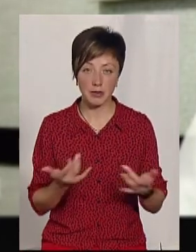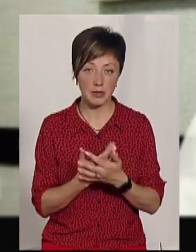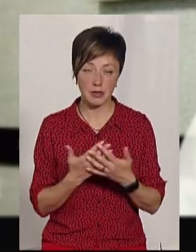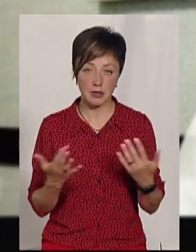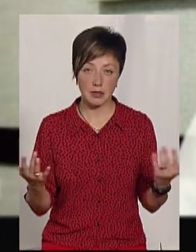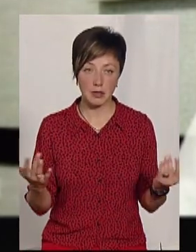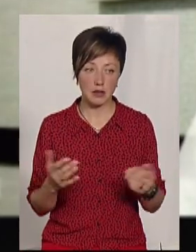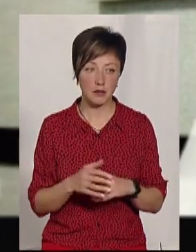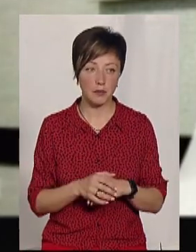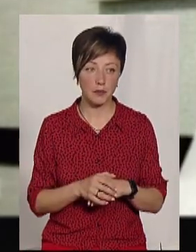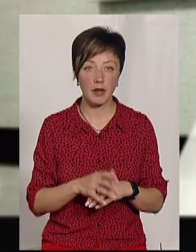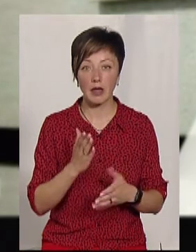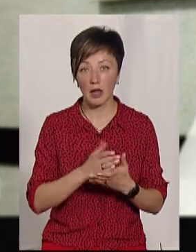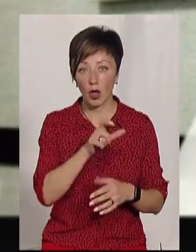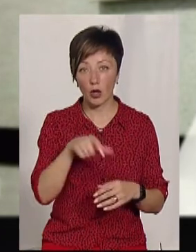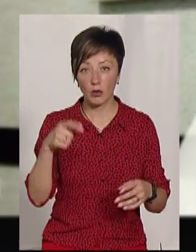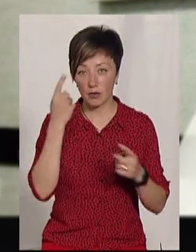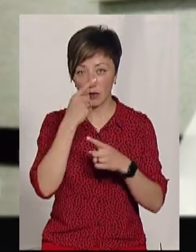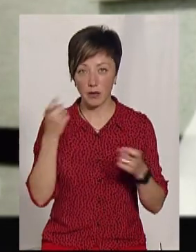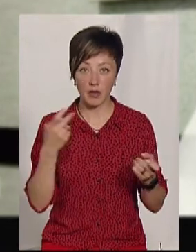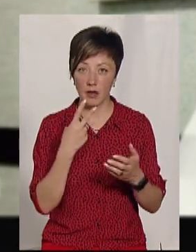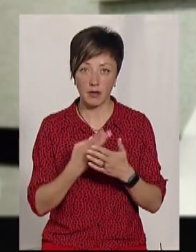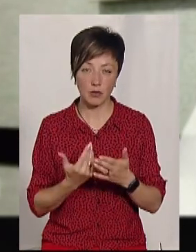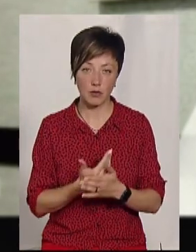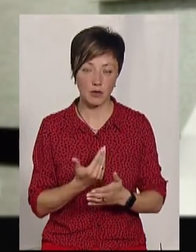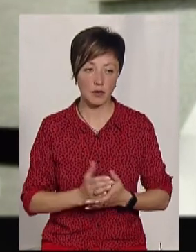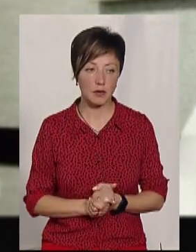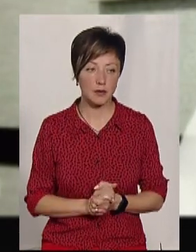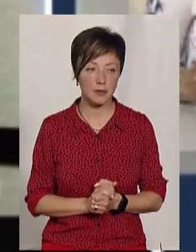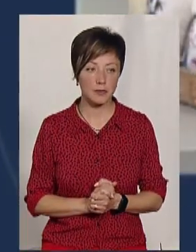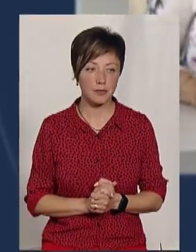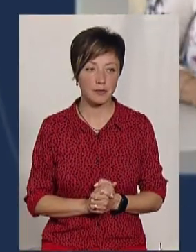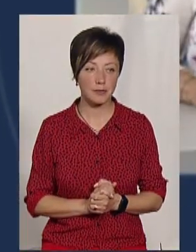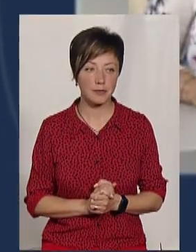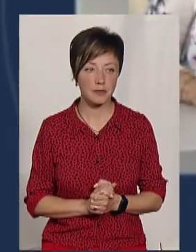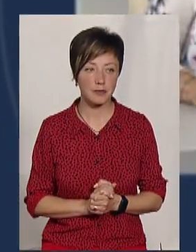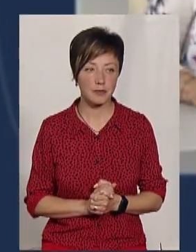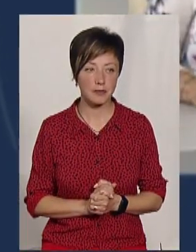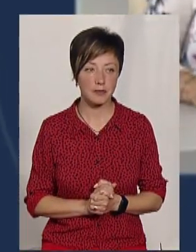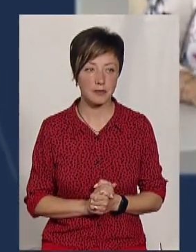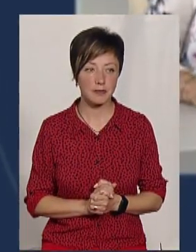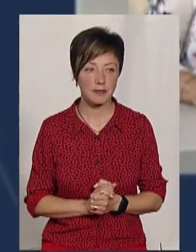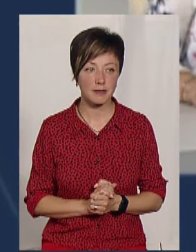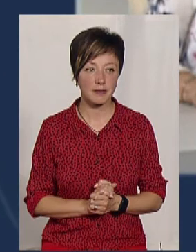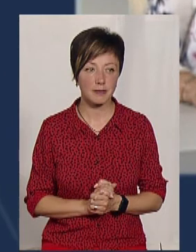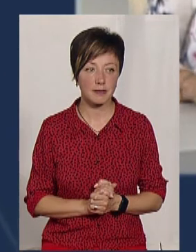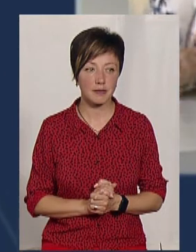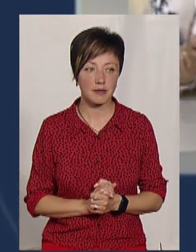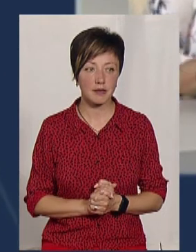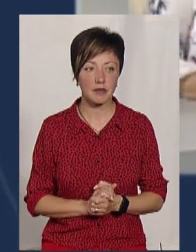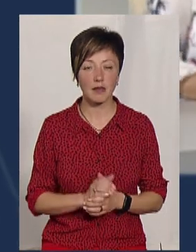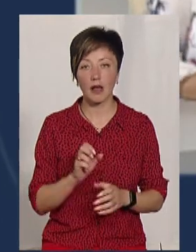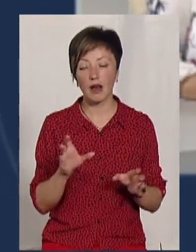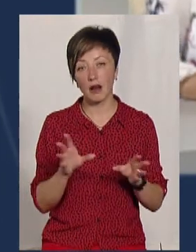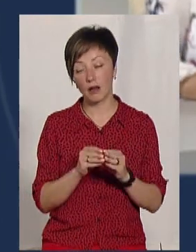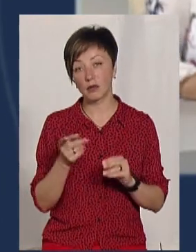люди, які, до яких інформація не доходить, тому що вони не дивляться нові. Буває. Дивно дивиться. Разом